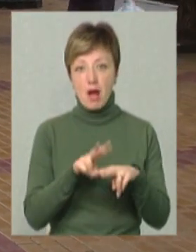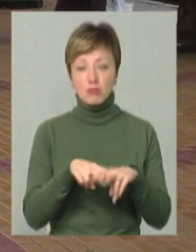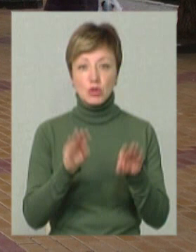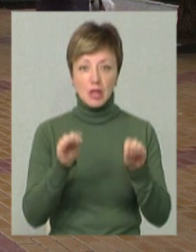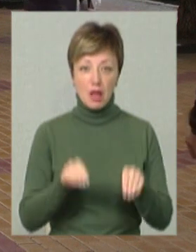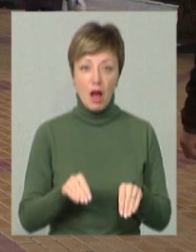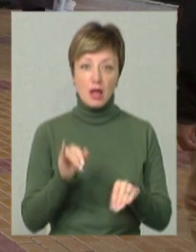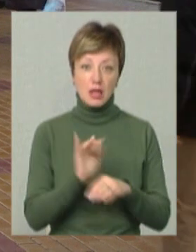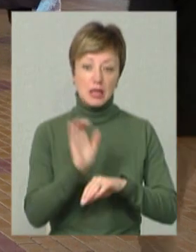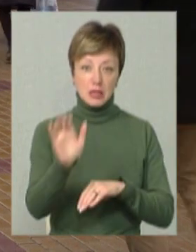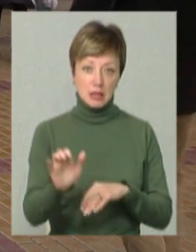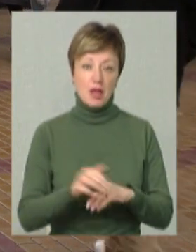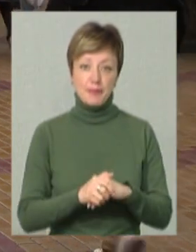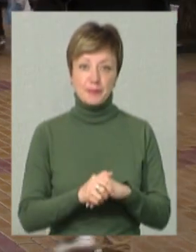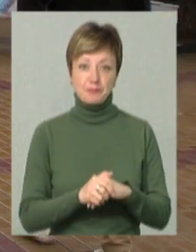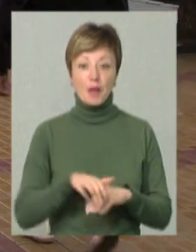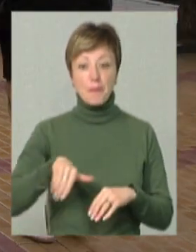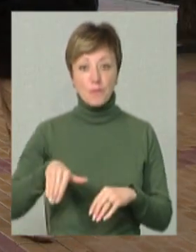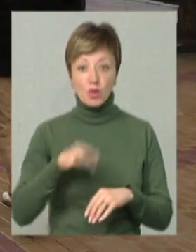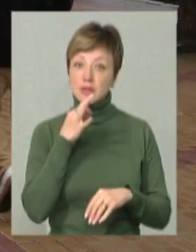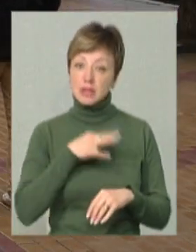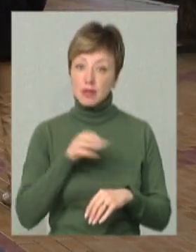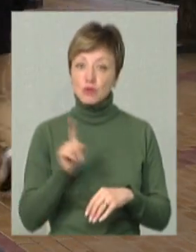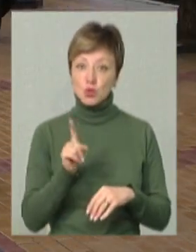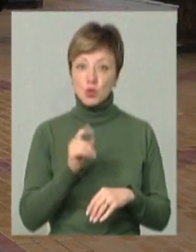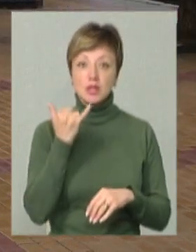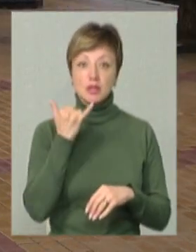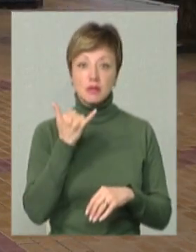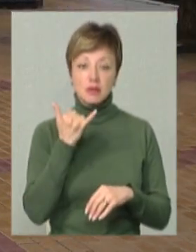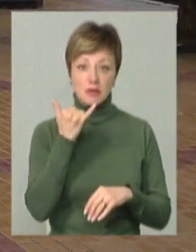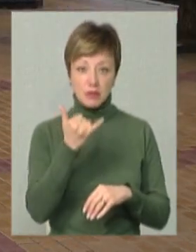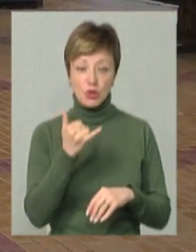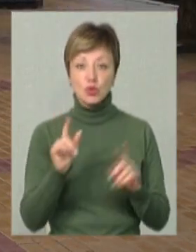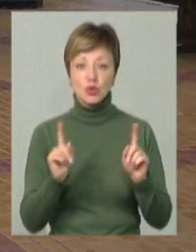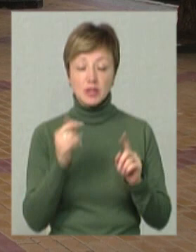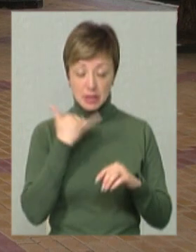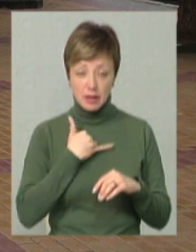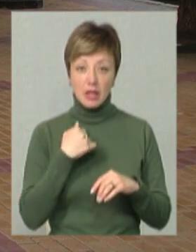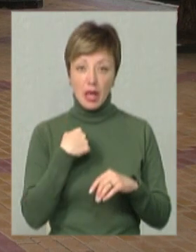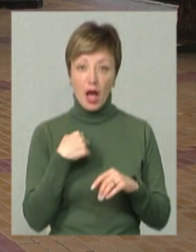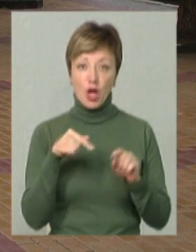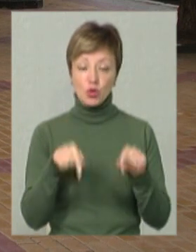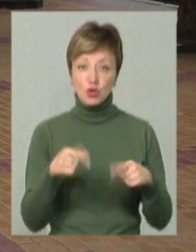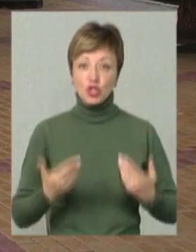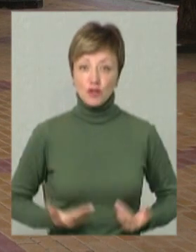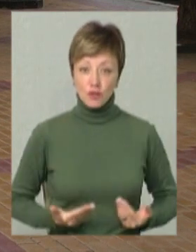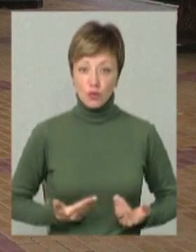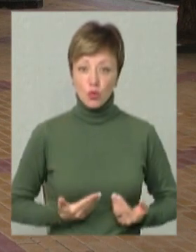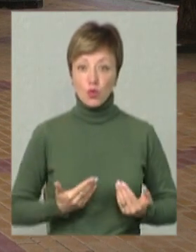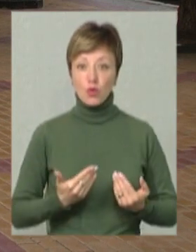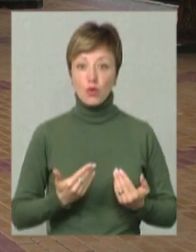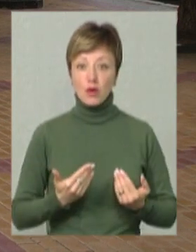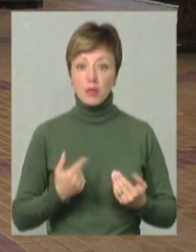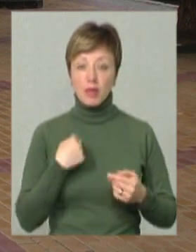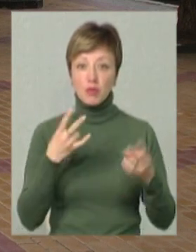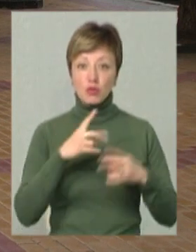паспортні дані і надіслала. Потім він сказав, що зателефонував і сказав, що я тут живу зараз 1,5 години,